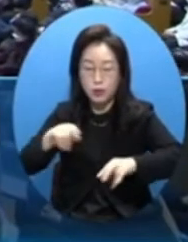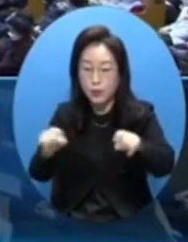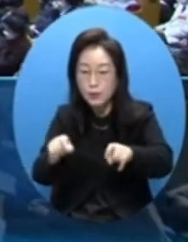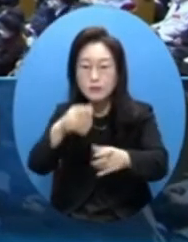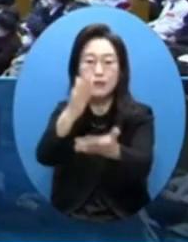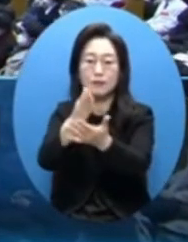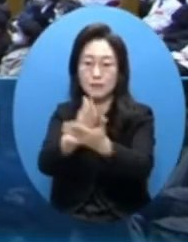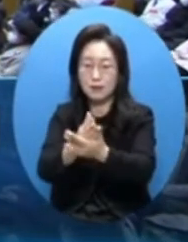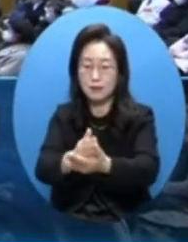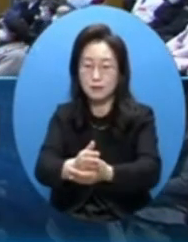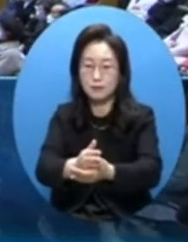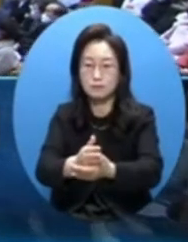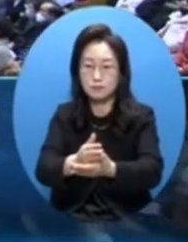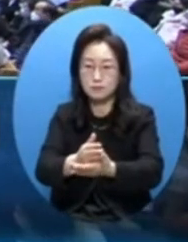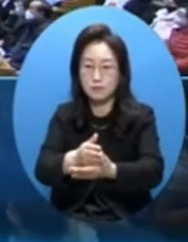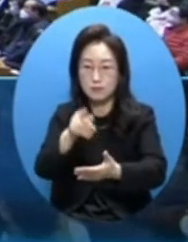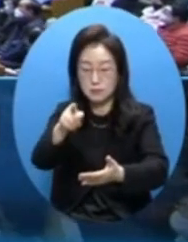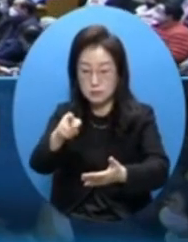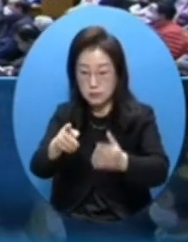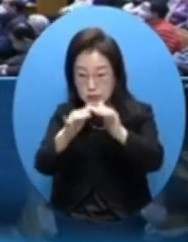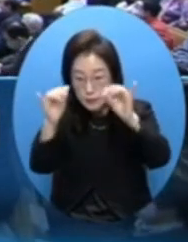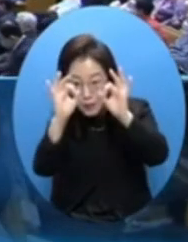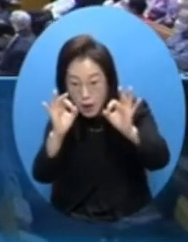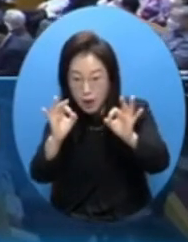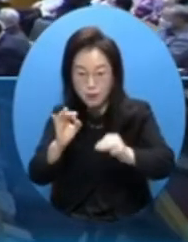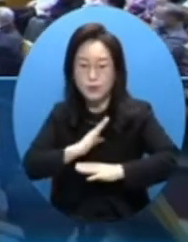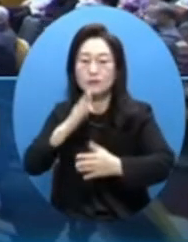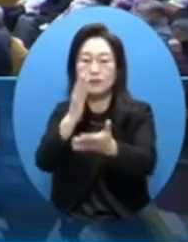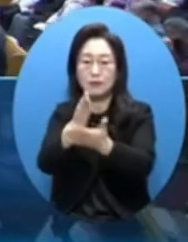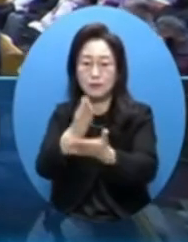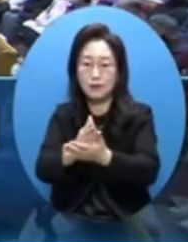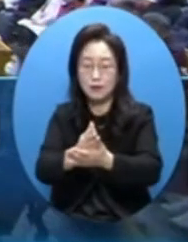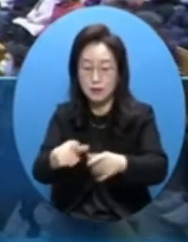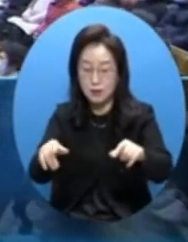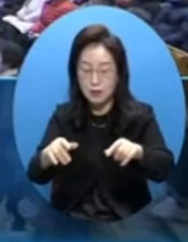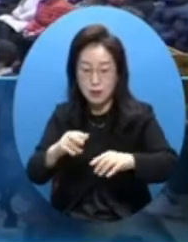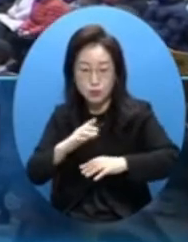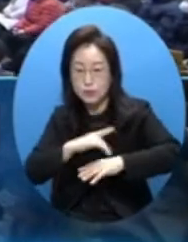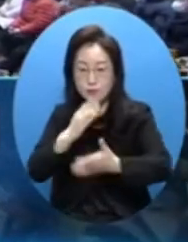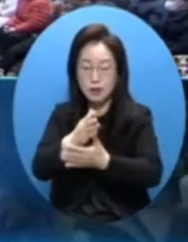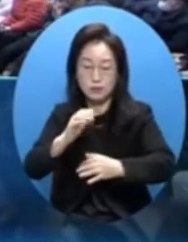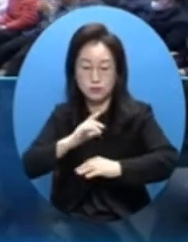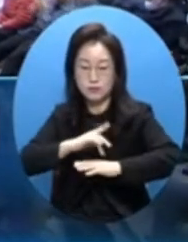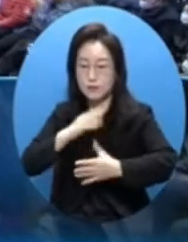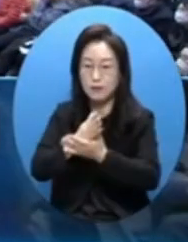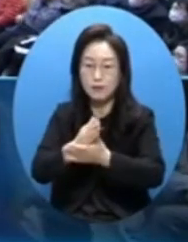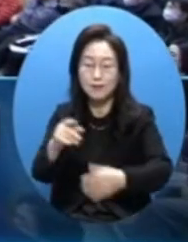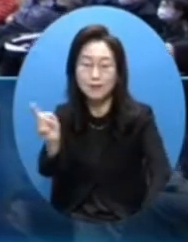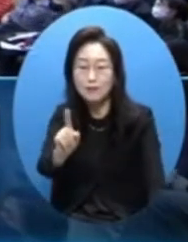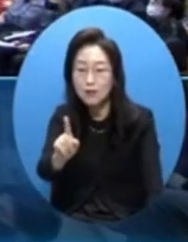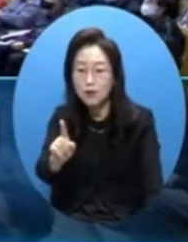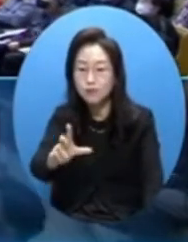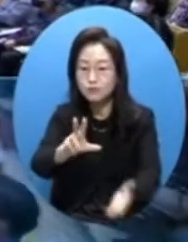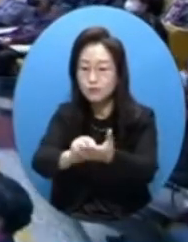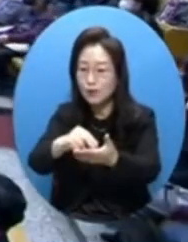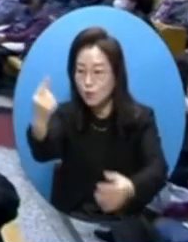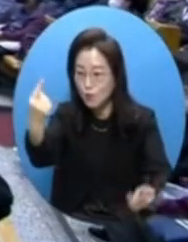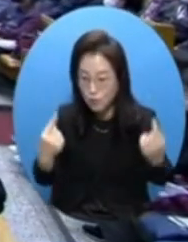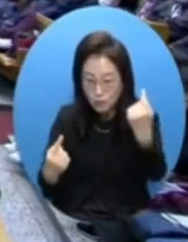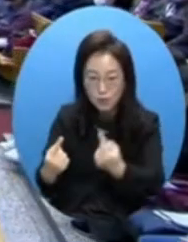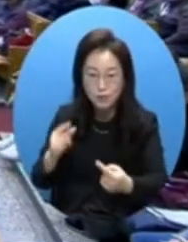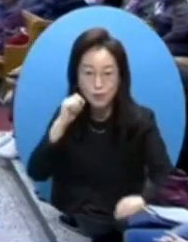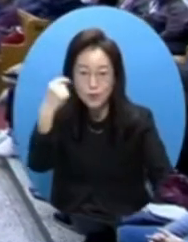말며 그들로 말미암아 놀라지 말라. 두려워하지 말라, 두려워하지 말라. 어떤 문제가 다가와도